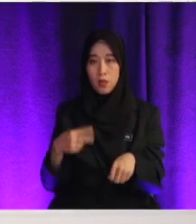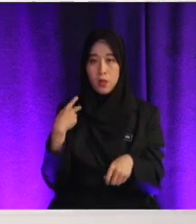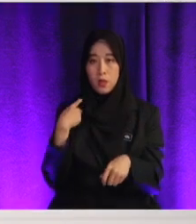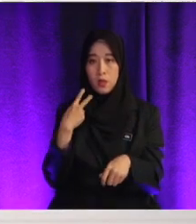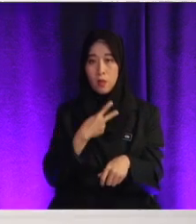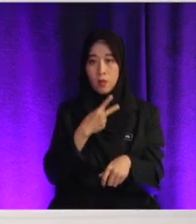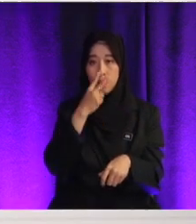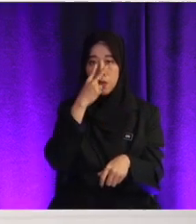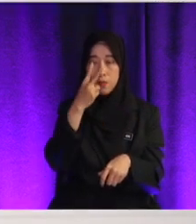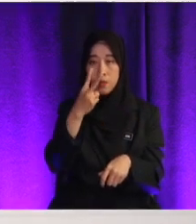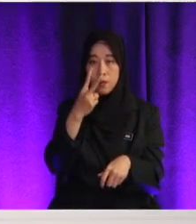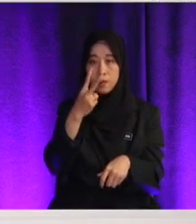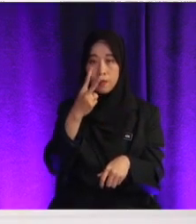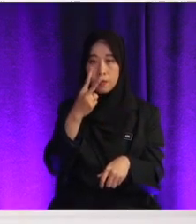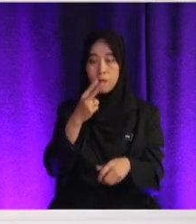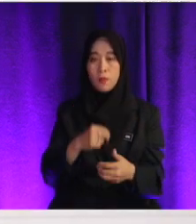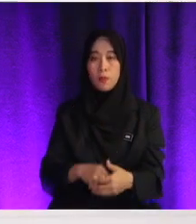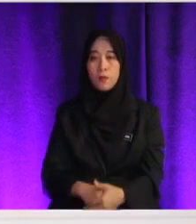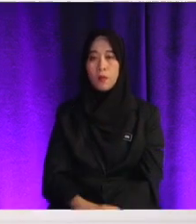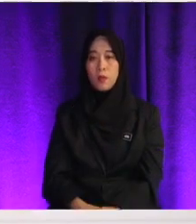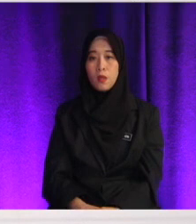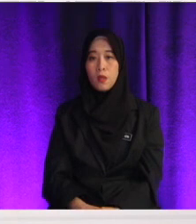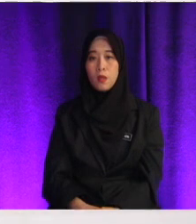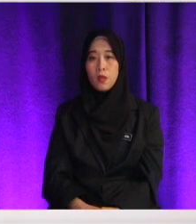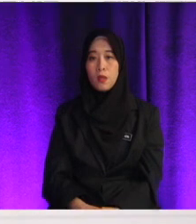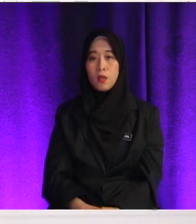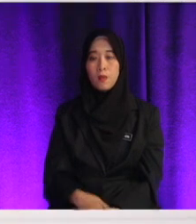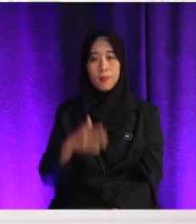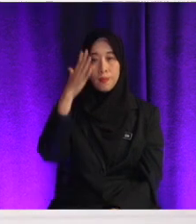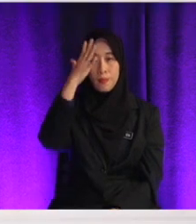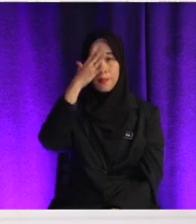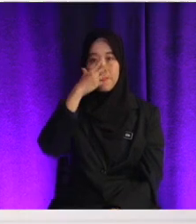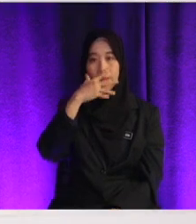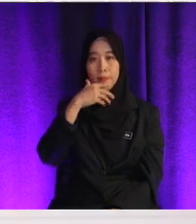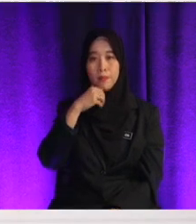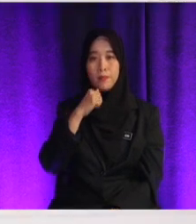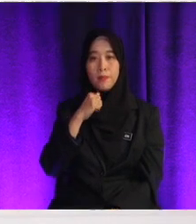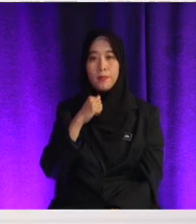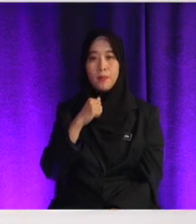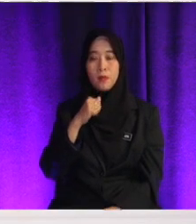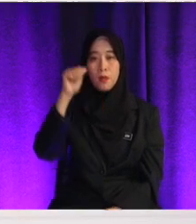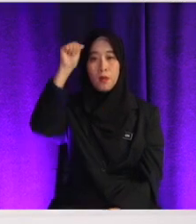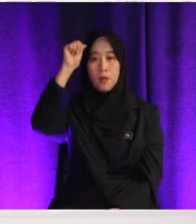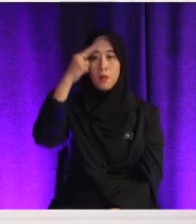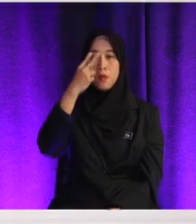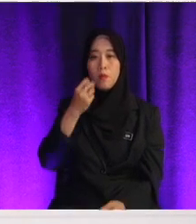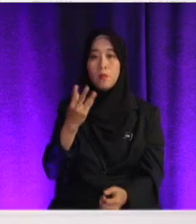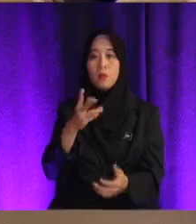ke? Nampak ke? Tu. Okey. Cantik juga hari ni. So, kalau nampak dekat situ, Akmal tengok berapa nilai